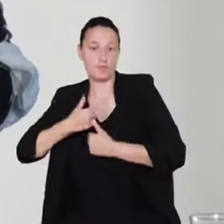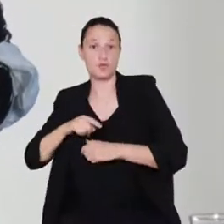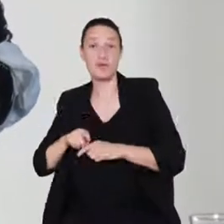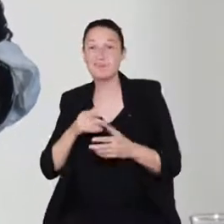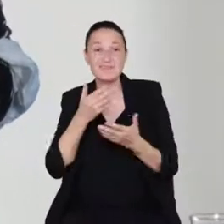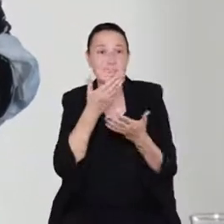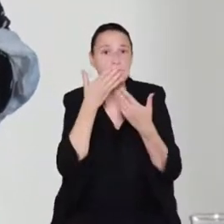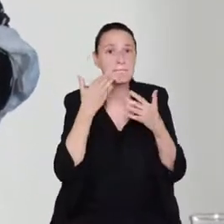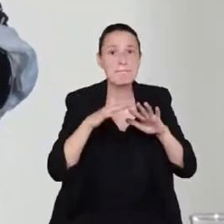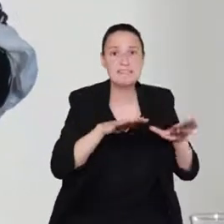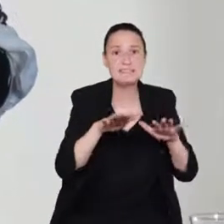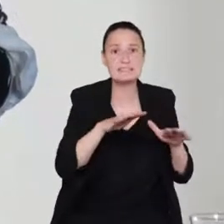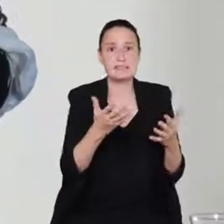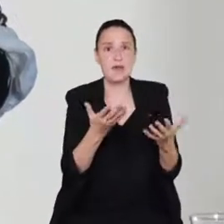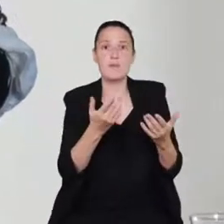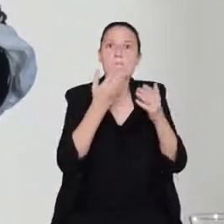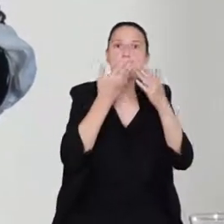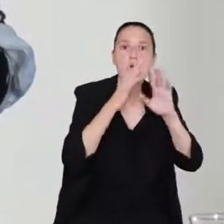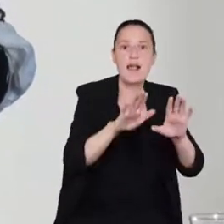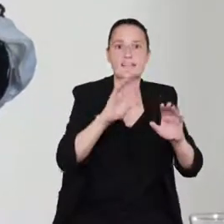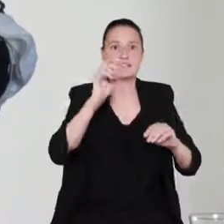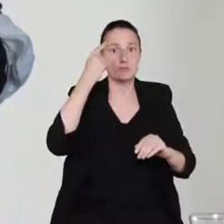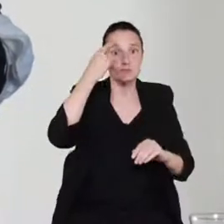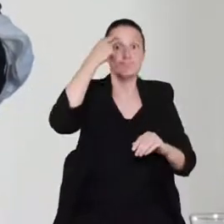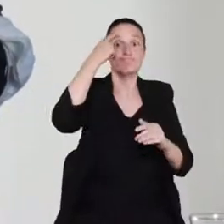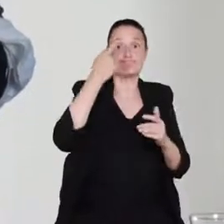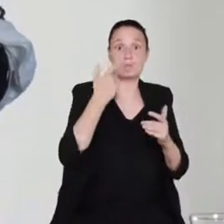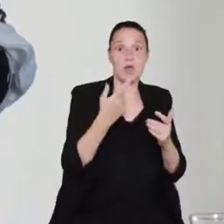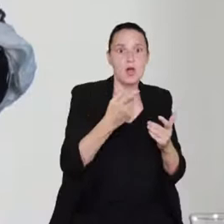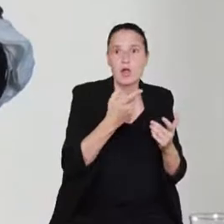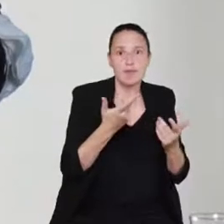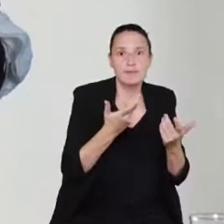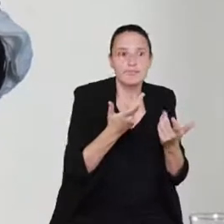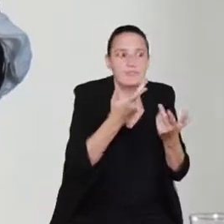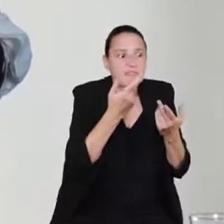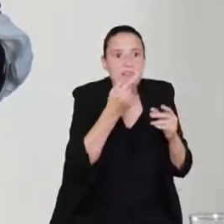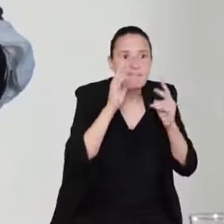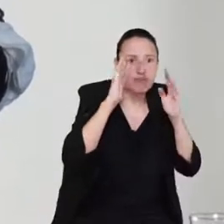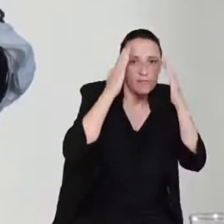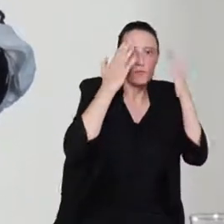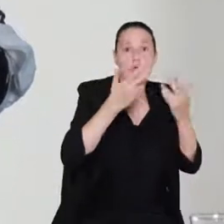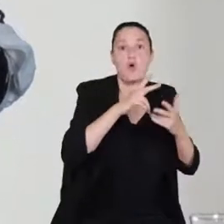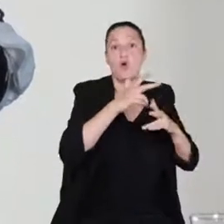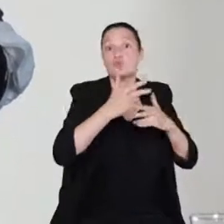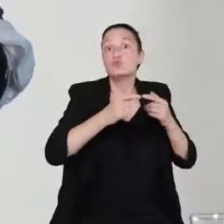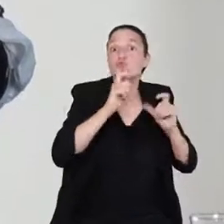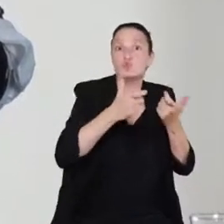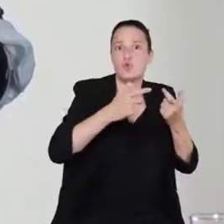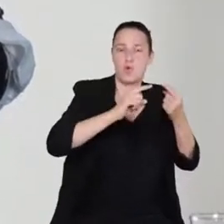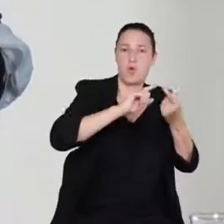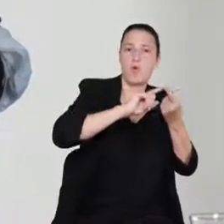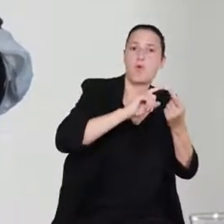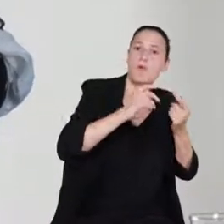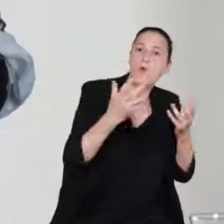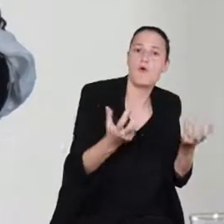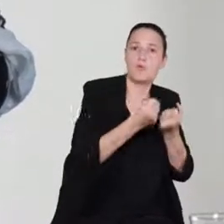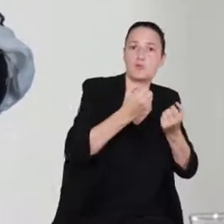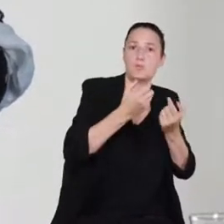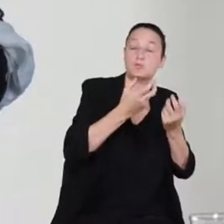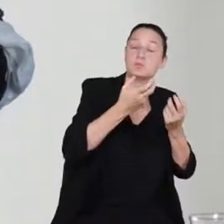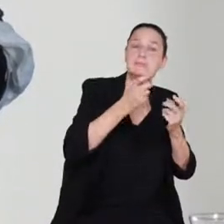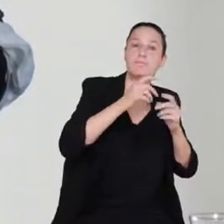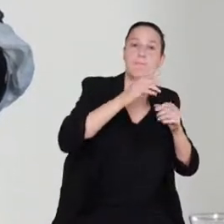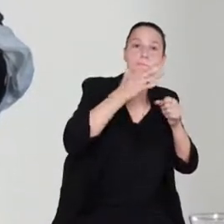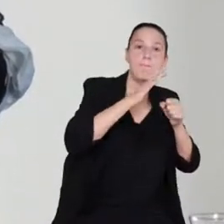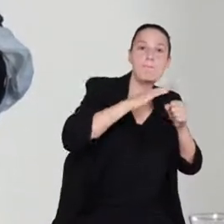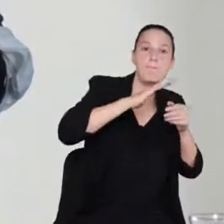na pokazywanie nieoczywistości, na przykład dziejów polskich ruchów politycznych, których aktywność przyczyniała się do odbudowywania